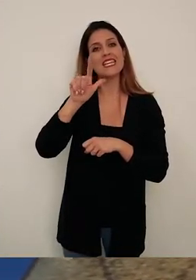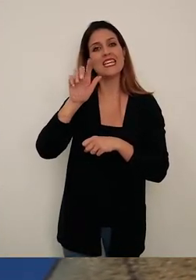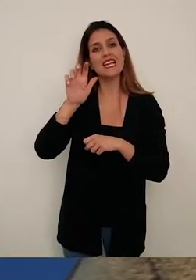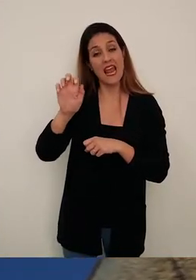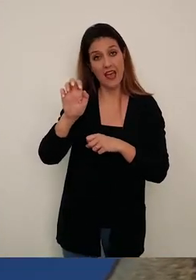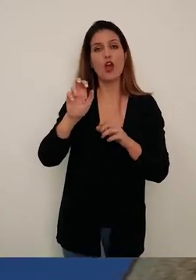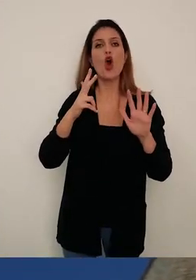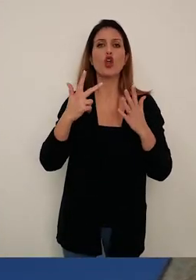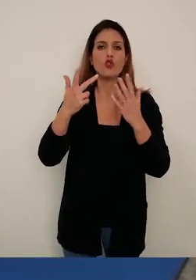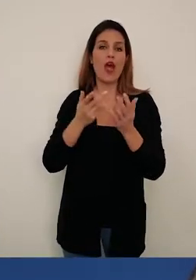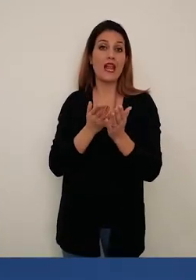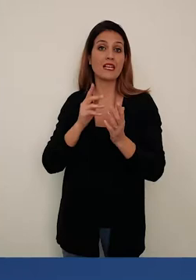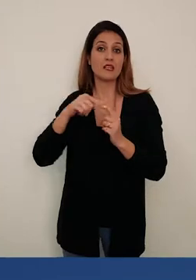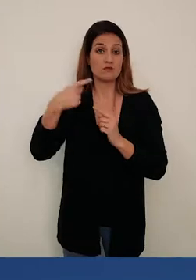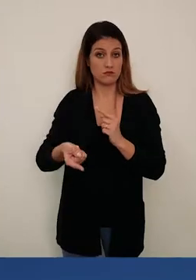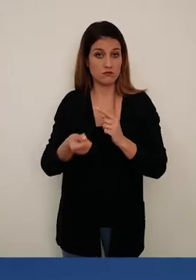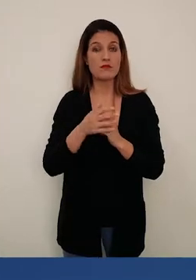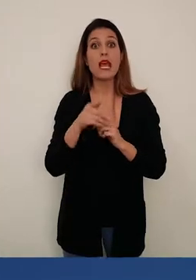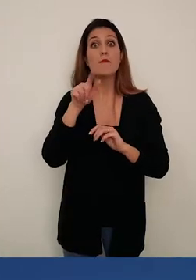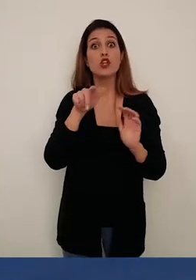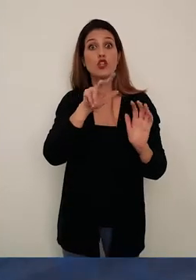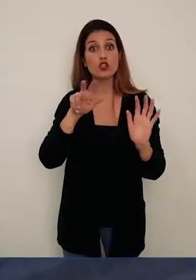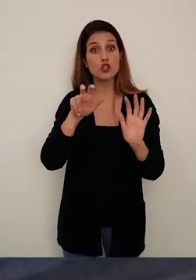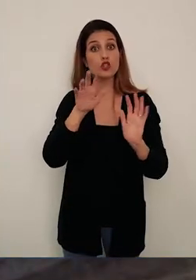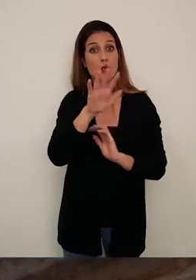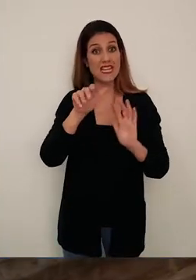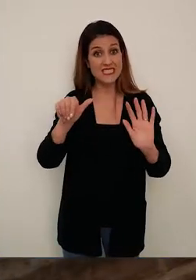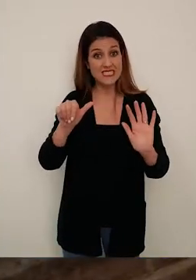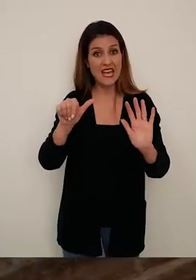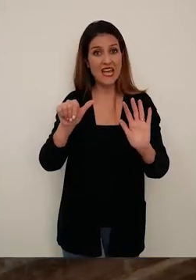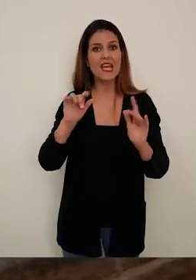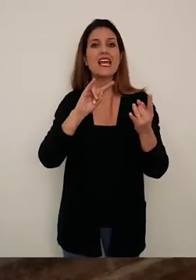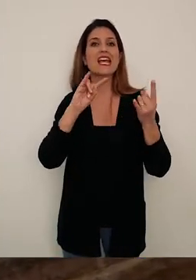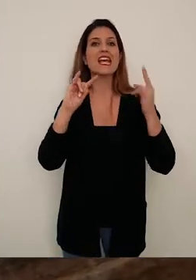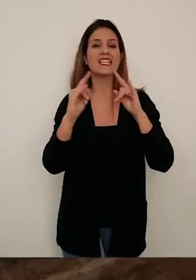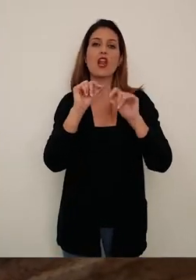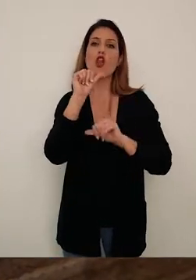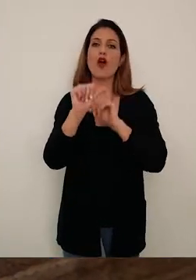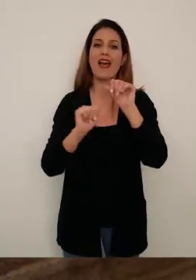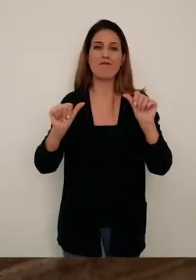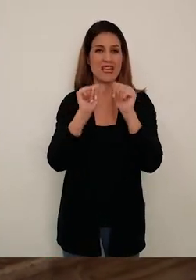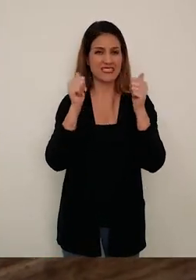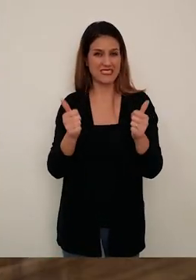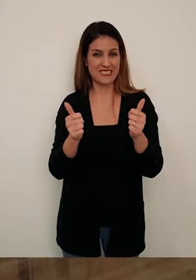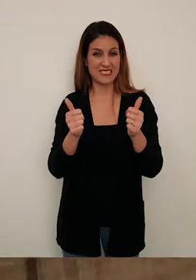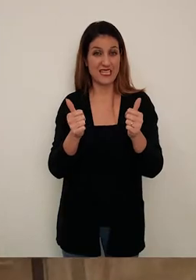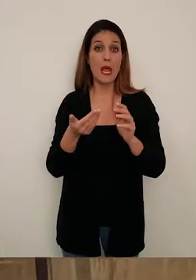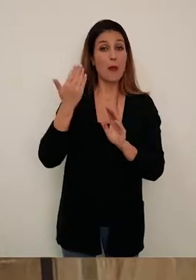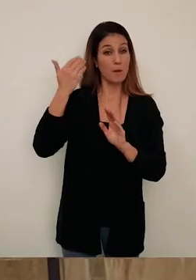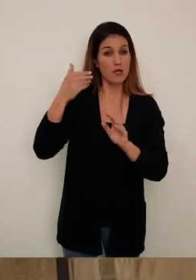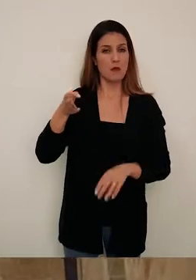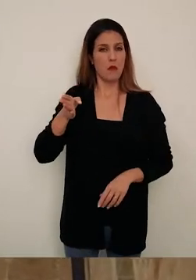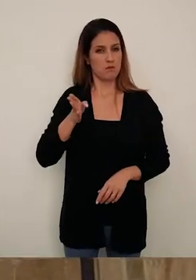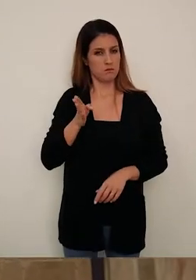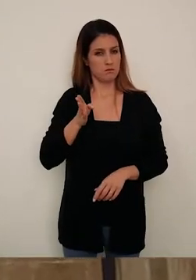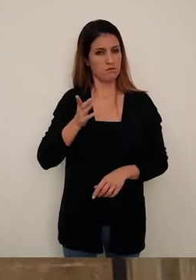Nel 1556 il castello cambiò la sua connotazione e da fortino militaresco divenne palazzo